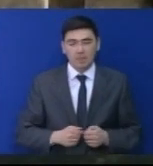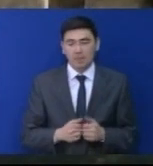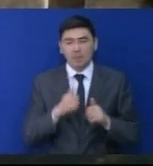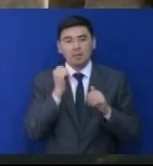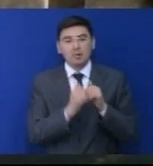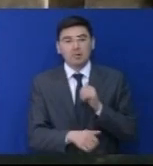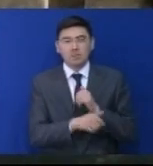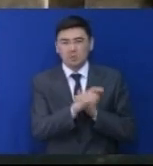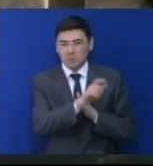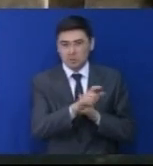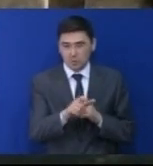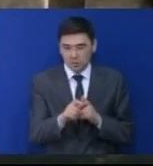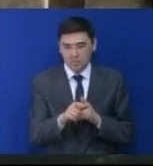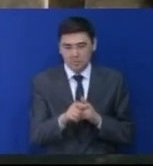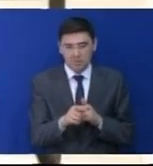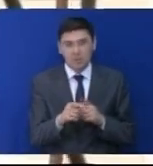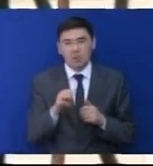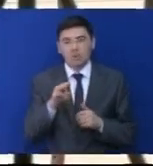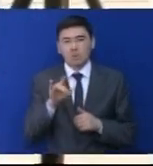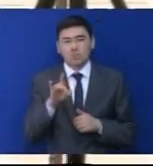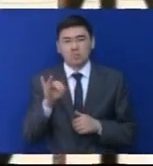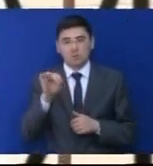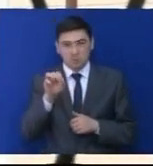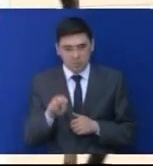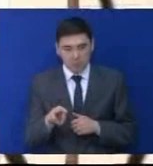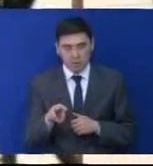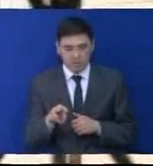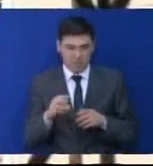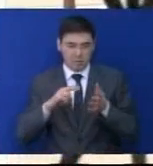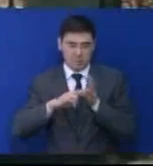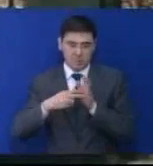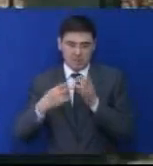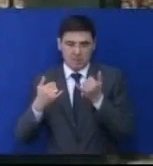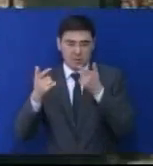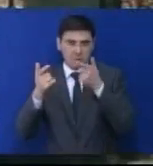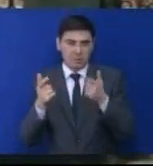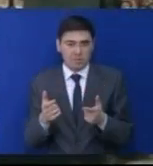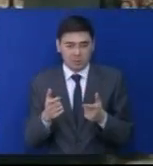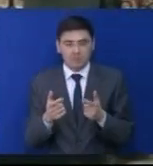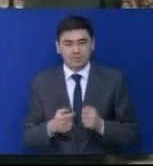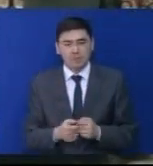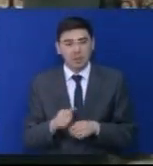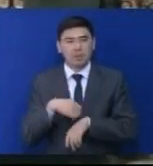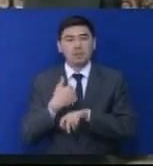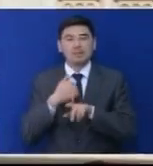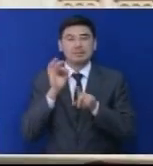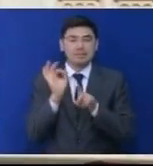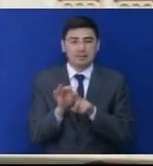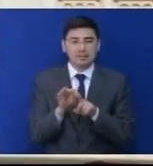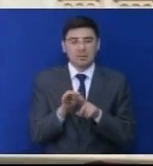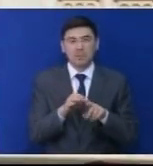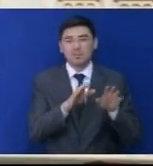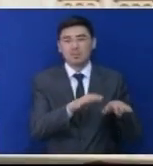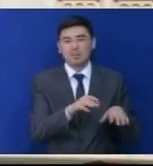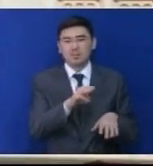азамат пен барлық салаларды қамтығандықтан алдағы уақытта оны дамытуға арналған жоспар әзірленбек. Мақсаты қаланы туристерге бейімдеу. Бұл